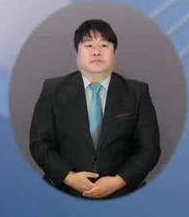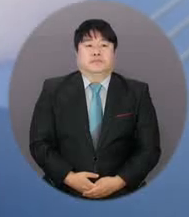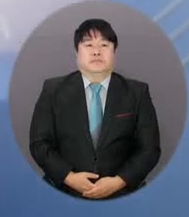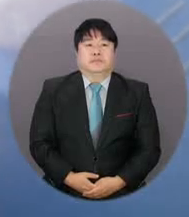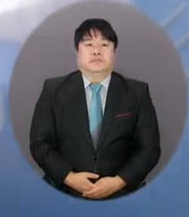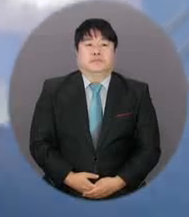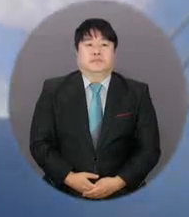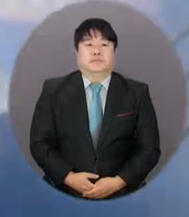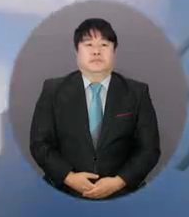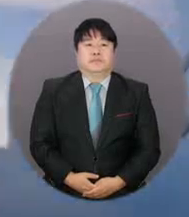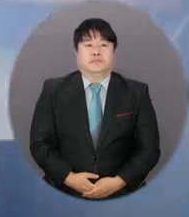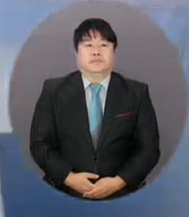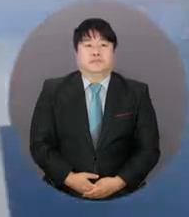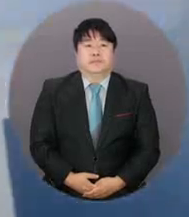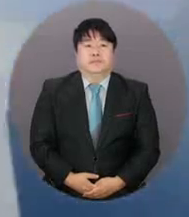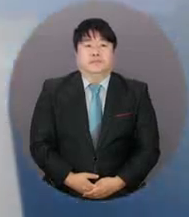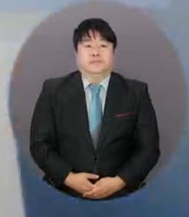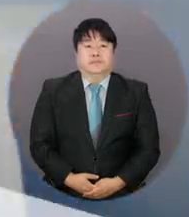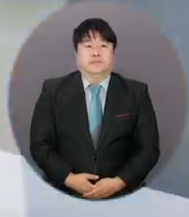으